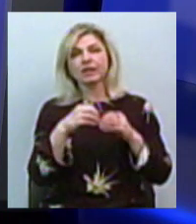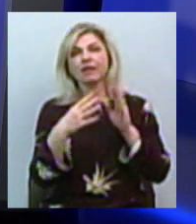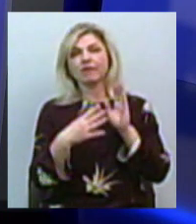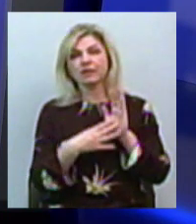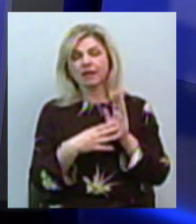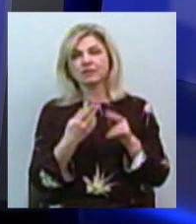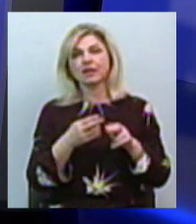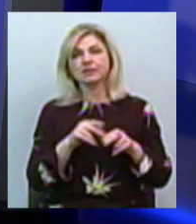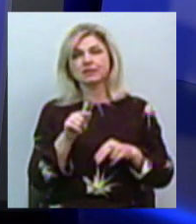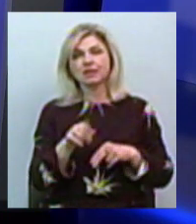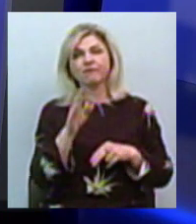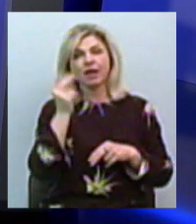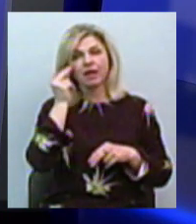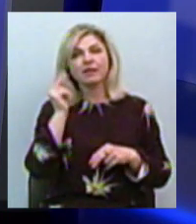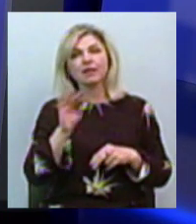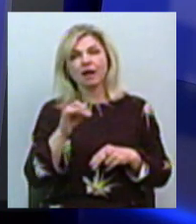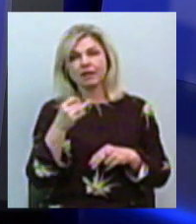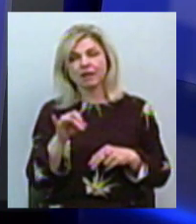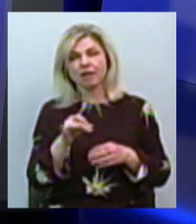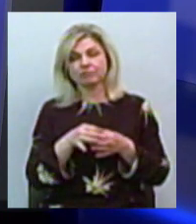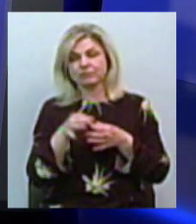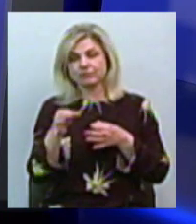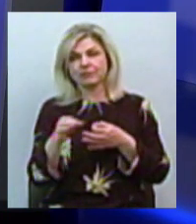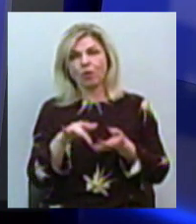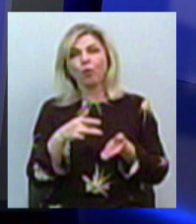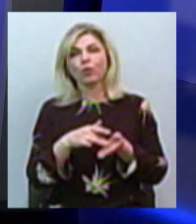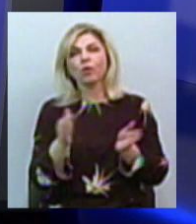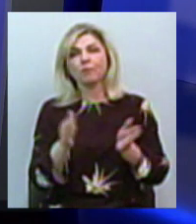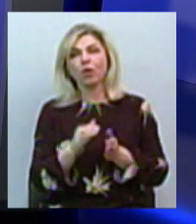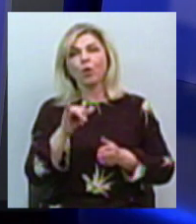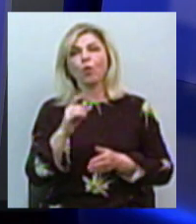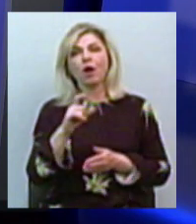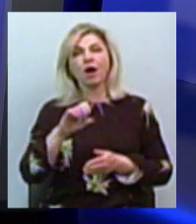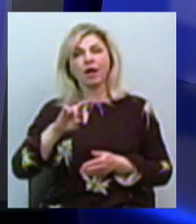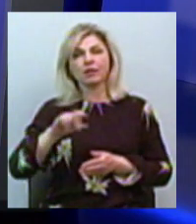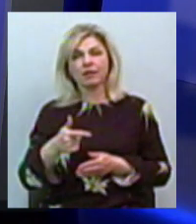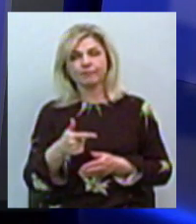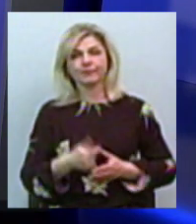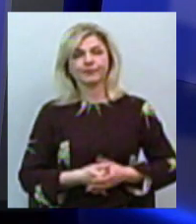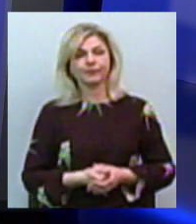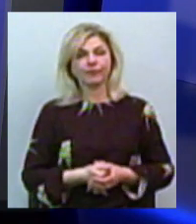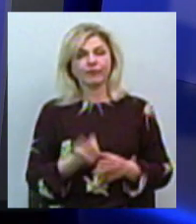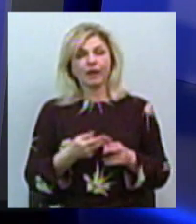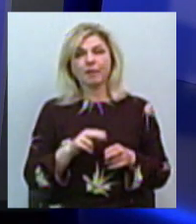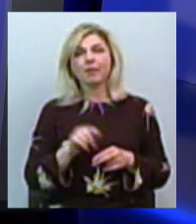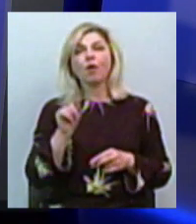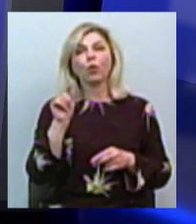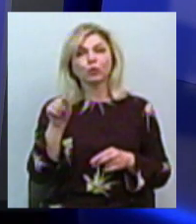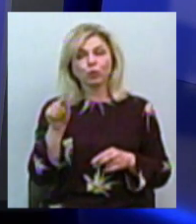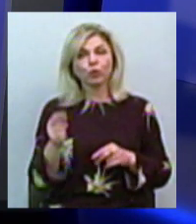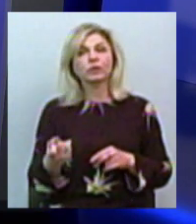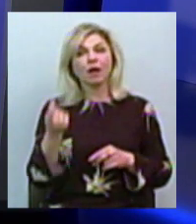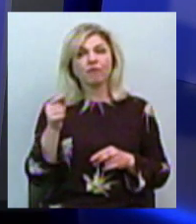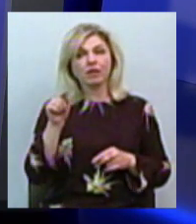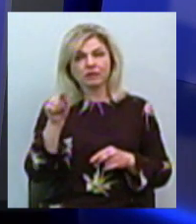nCoV-2019. Це у Китаї, провінція місце Ухань, провінція Хубей, і саме звідсіля пішла